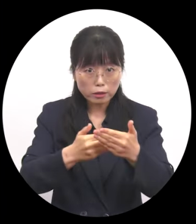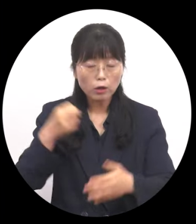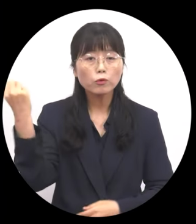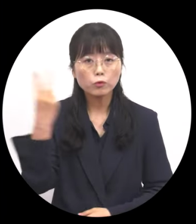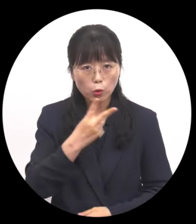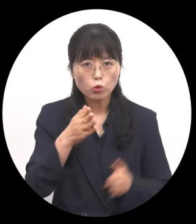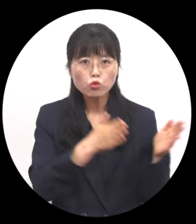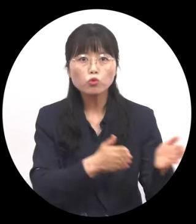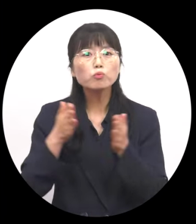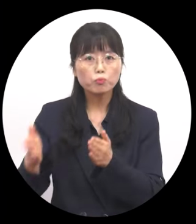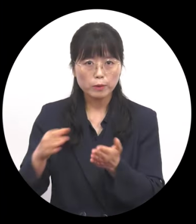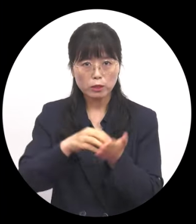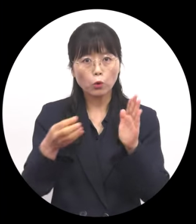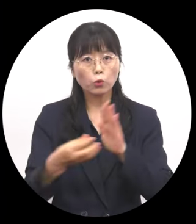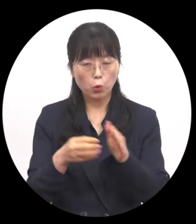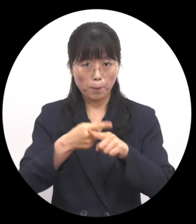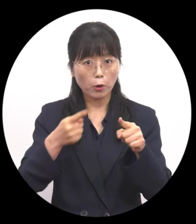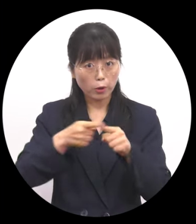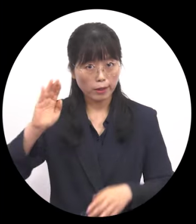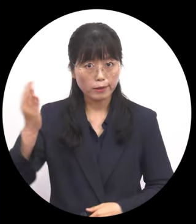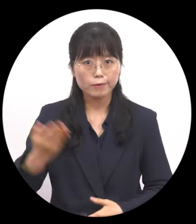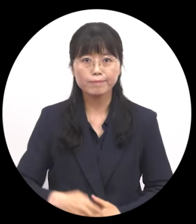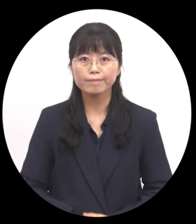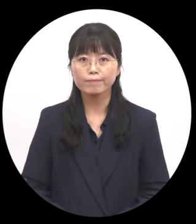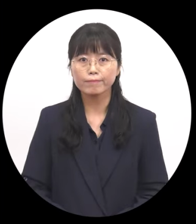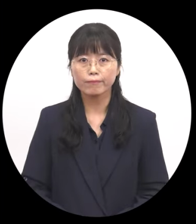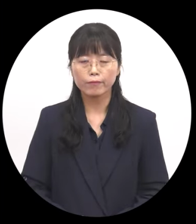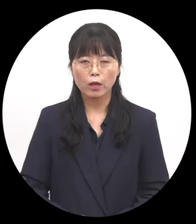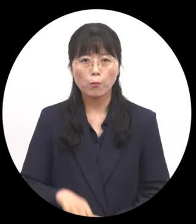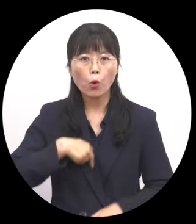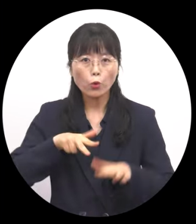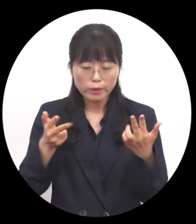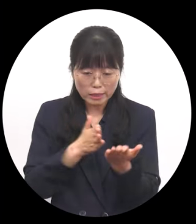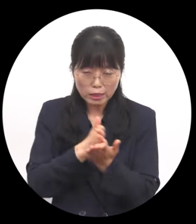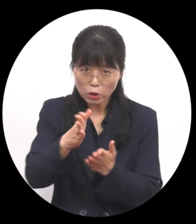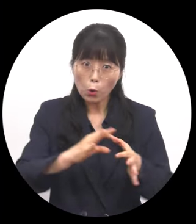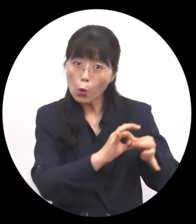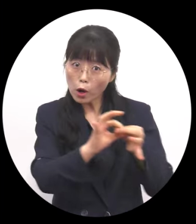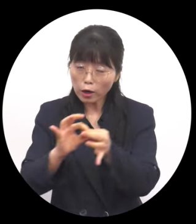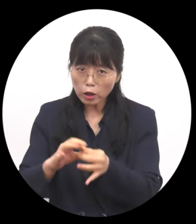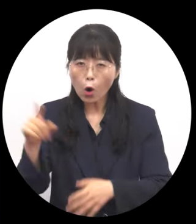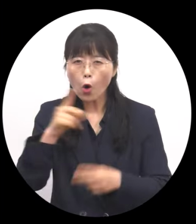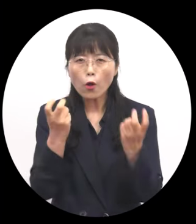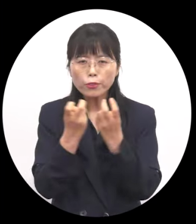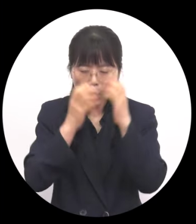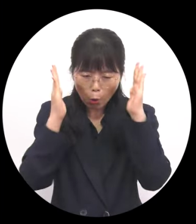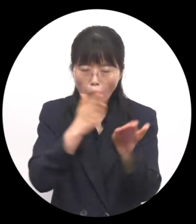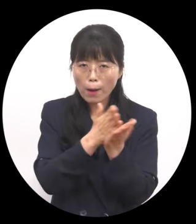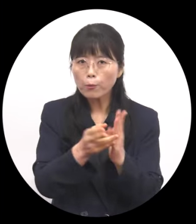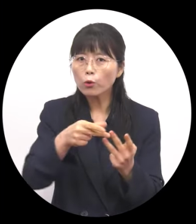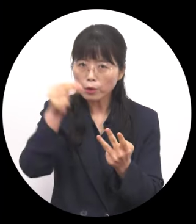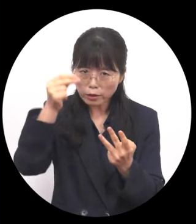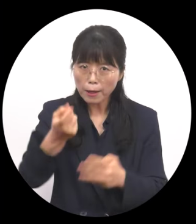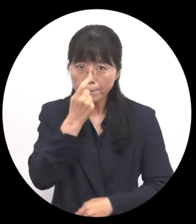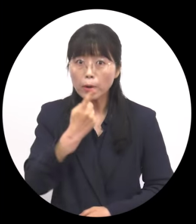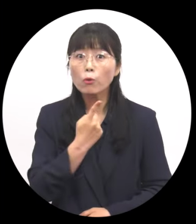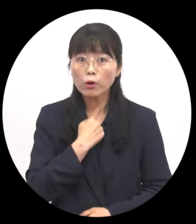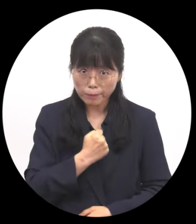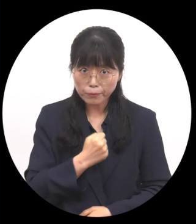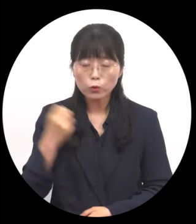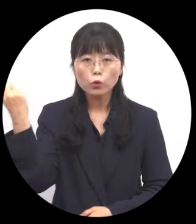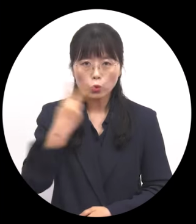그리고 준비 정도를 평가하게 되는데요. 자신의 진로와 연결해서 어떤 과목을 선택해서